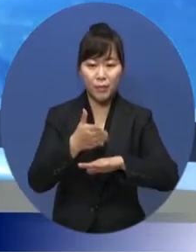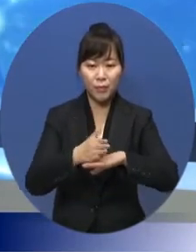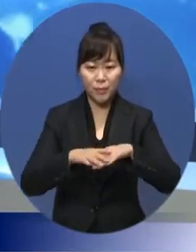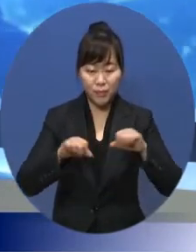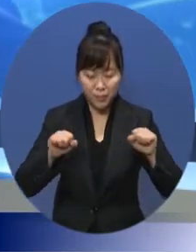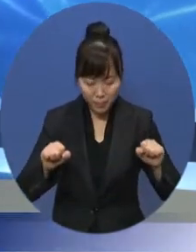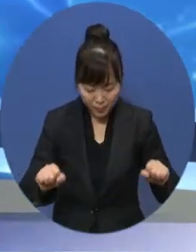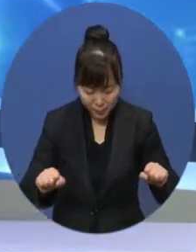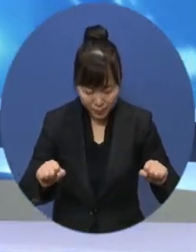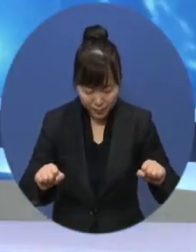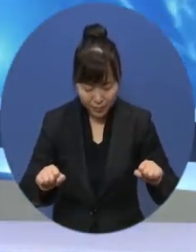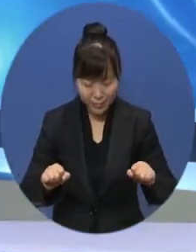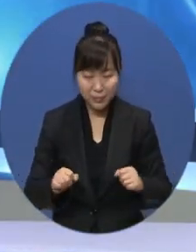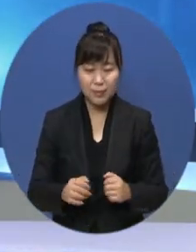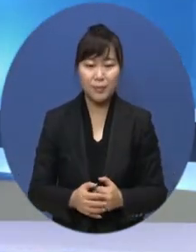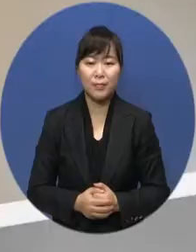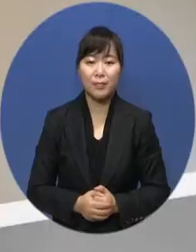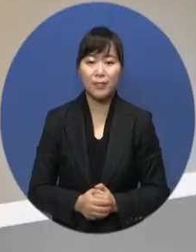여러분, 고맙습니다.